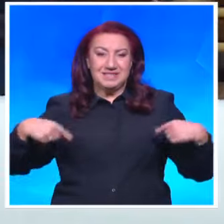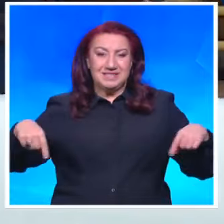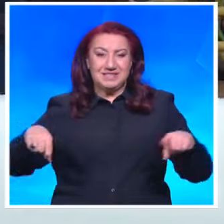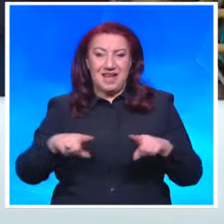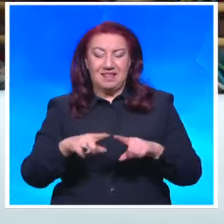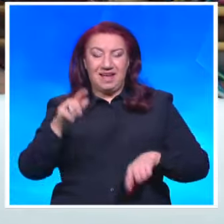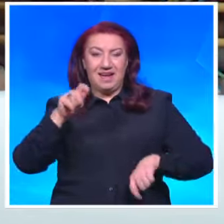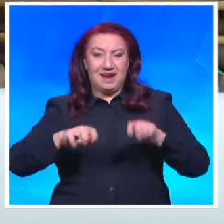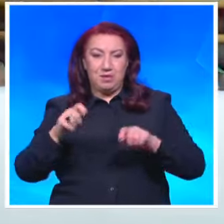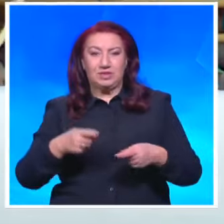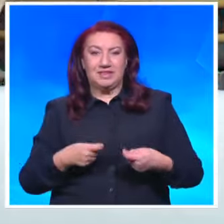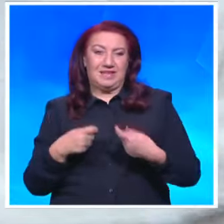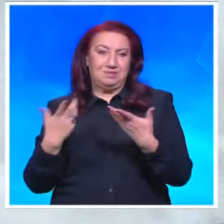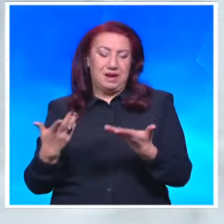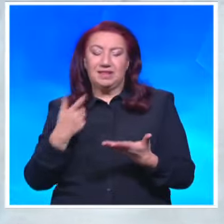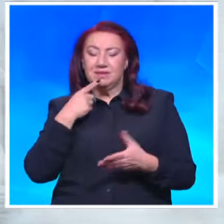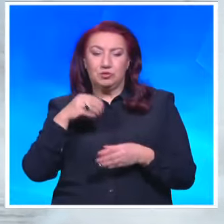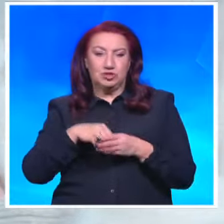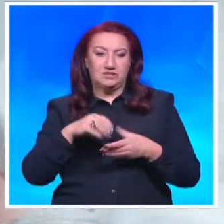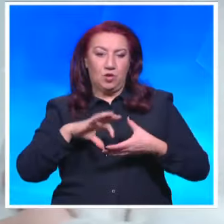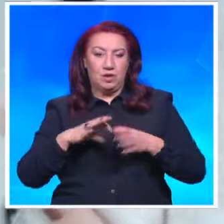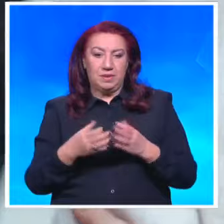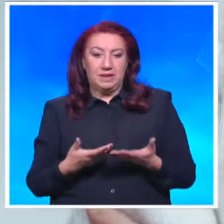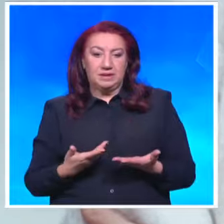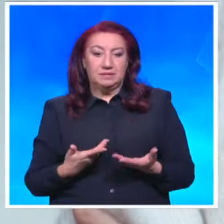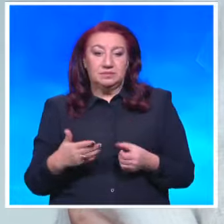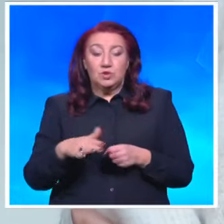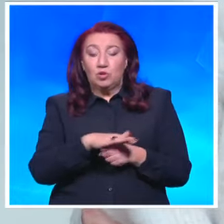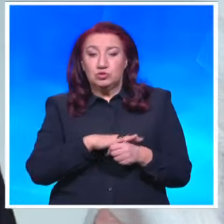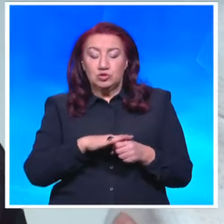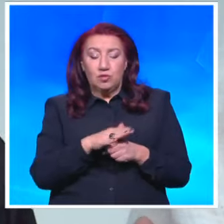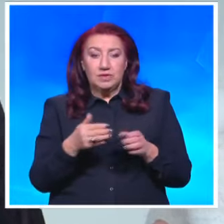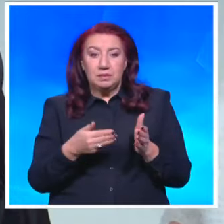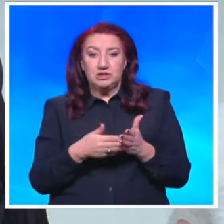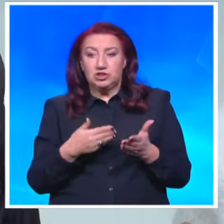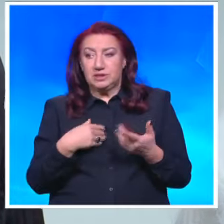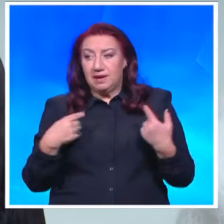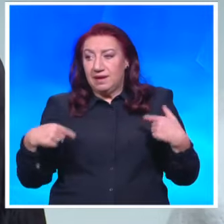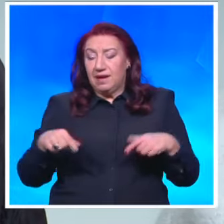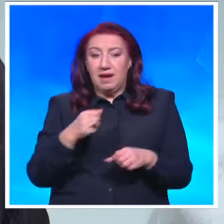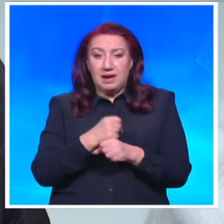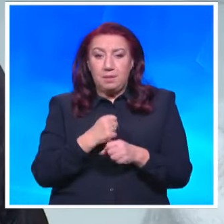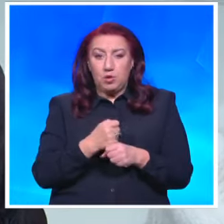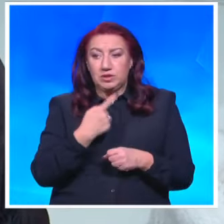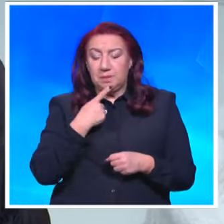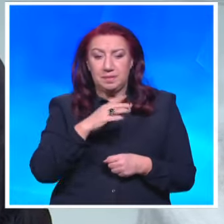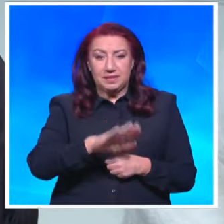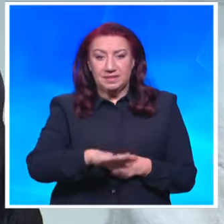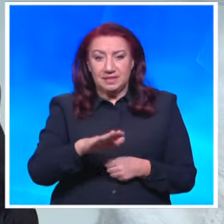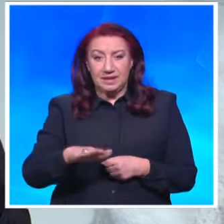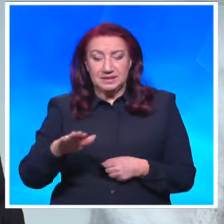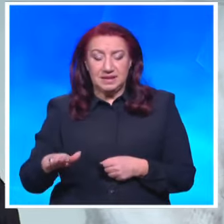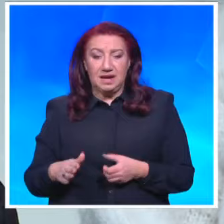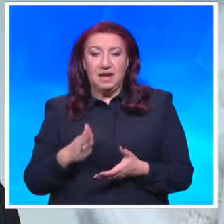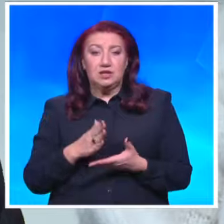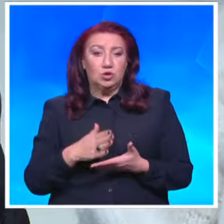изпратим. Основната ни мотивация е това, че работим с деца и докато има деца, които да идват